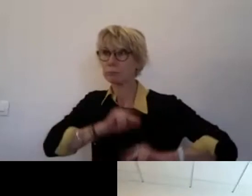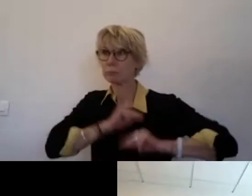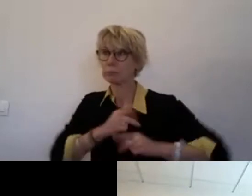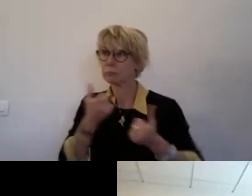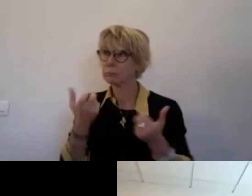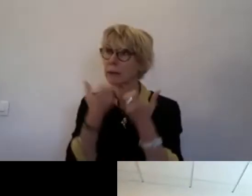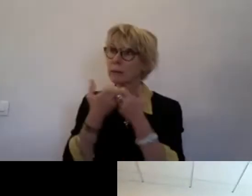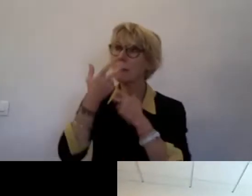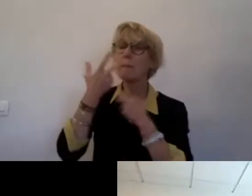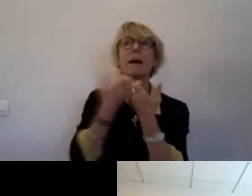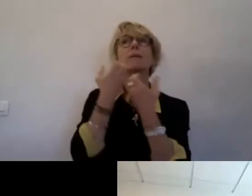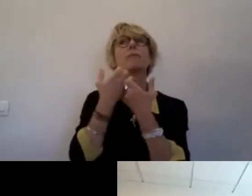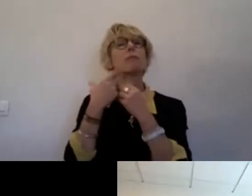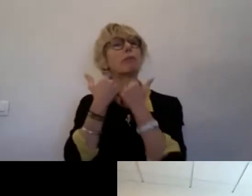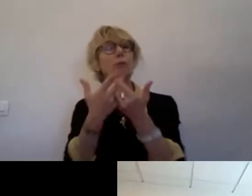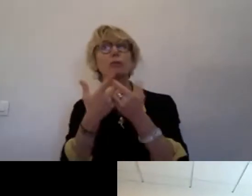notamment virtuelles, qui ont permis donc